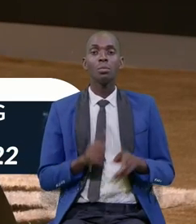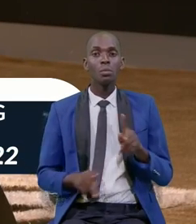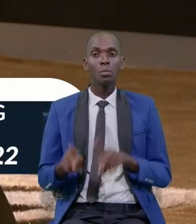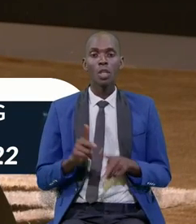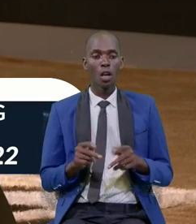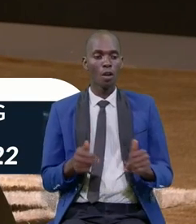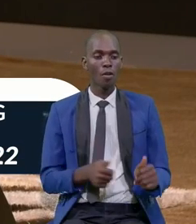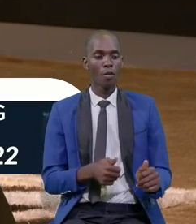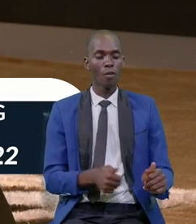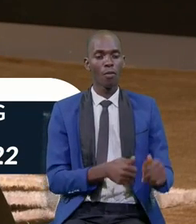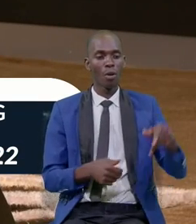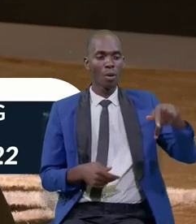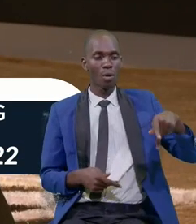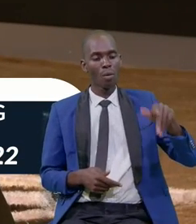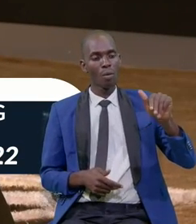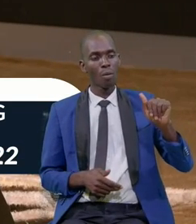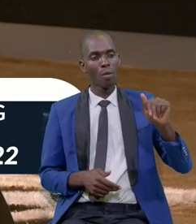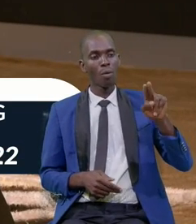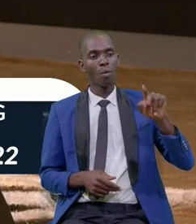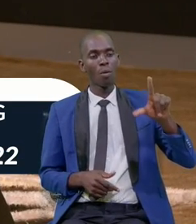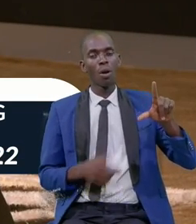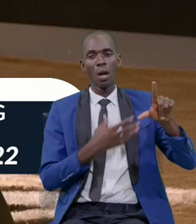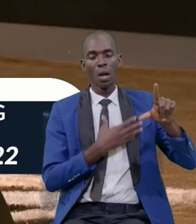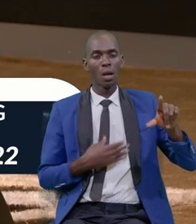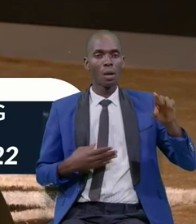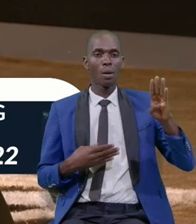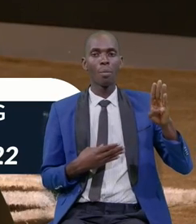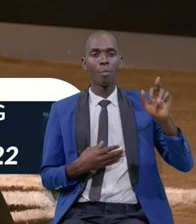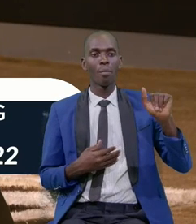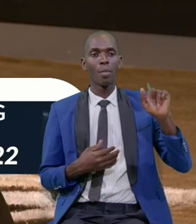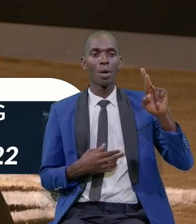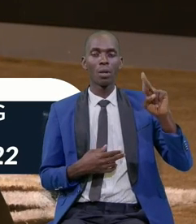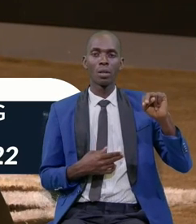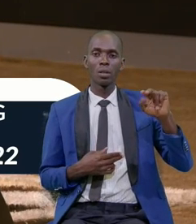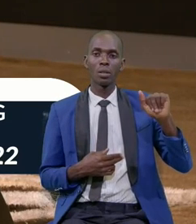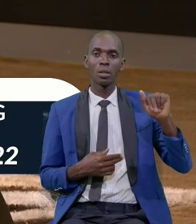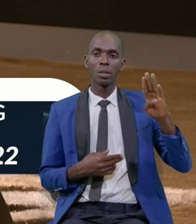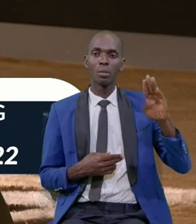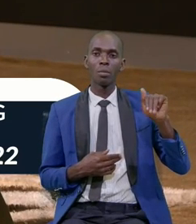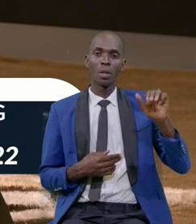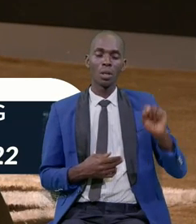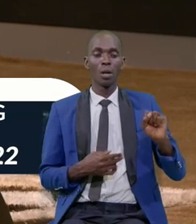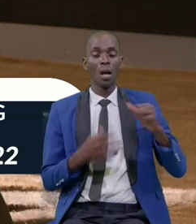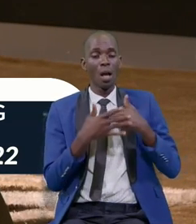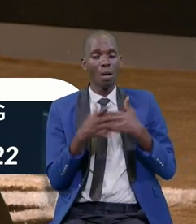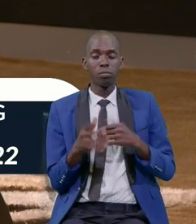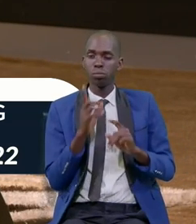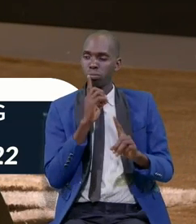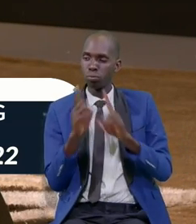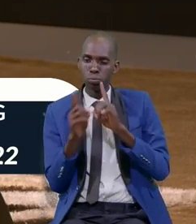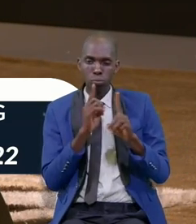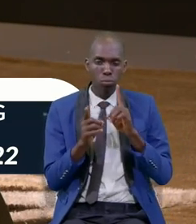suivirent Paul et Barnabas qui s'entretinrent avec eux et